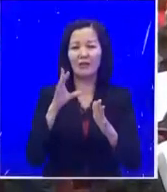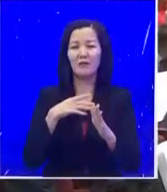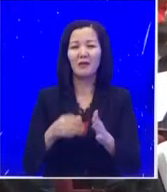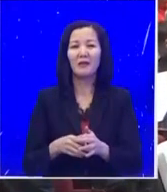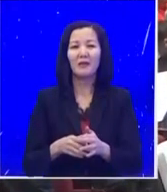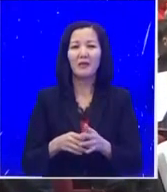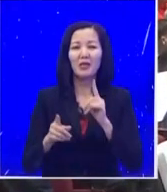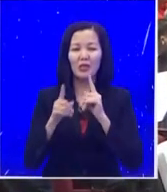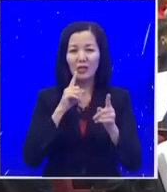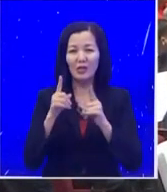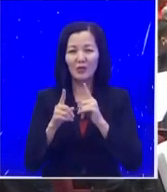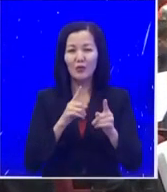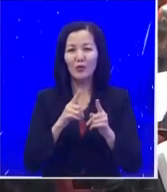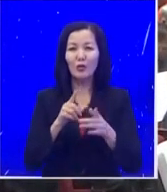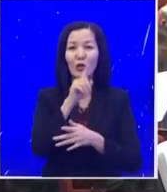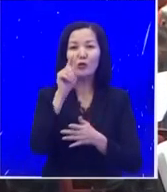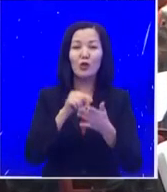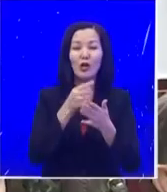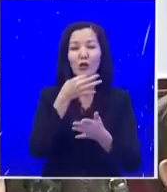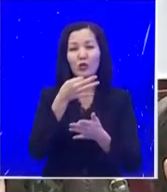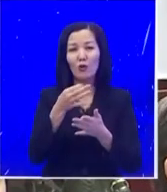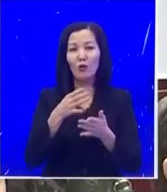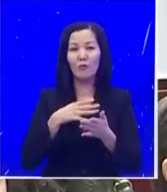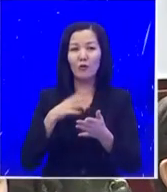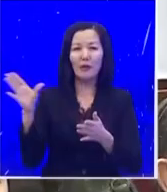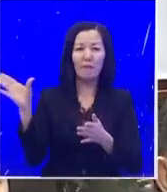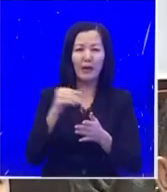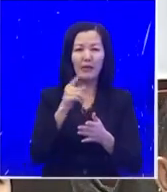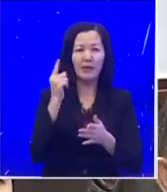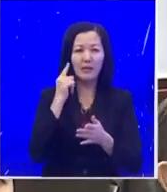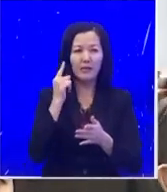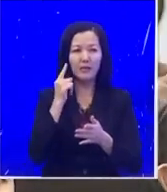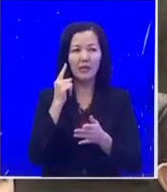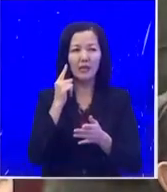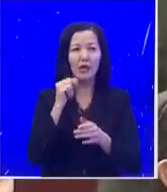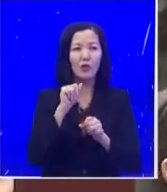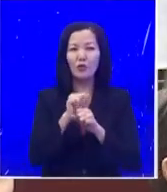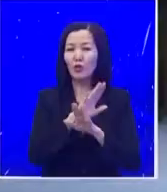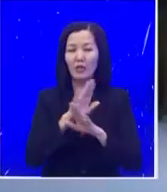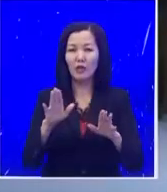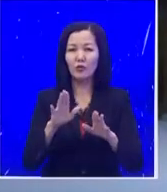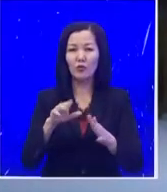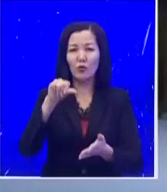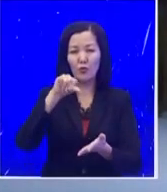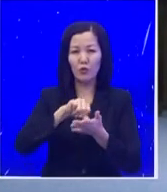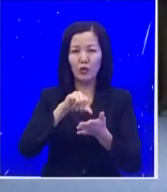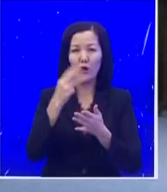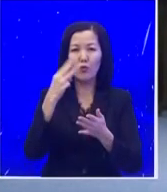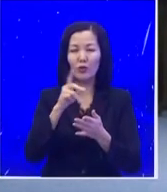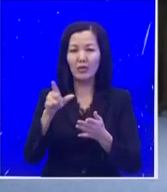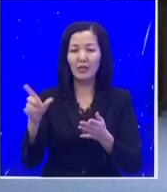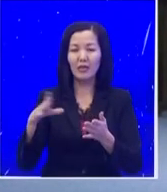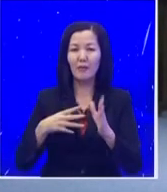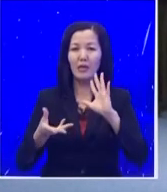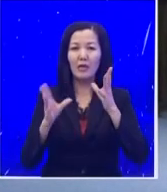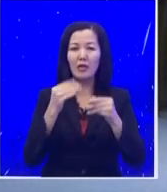Жиын соңы сұрақ жауаптарға ұласты. Микрофон сұрағанды тегіз тыңдады. Ешкімді қақпады. Ортаға 30 шақты адам шықты, бас